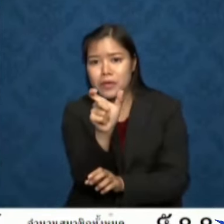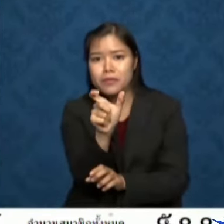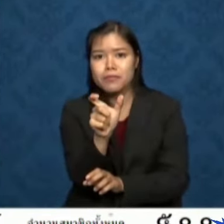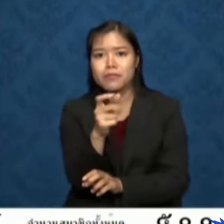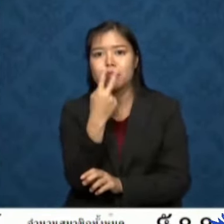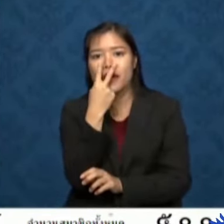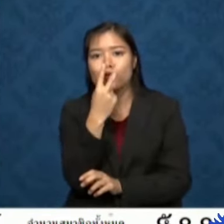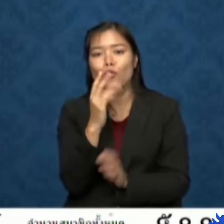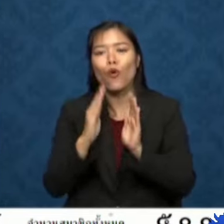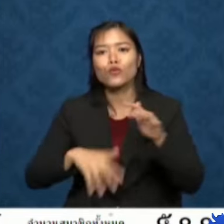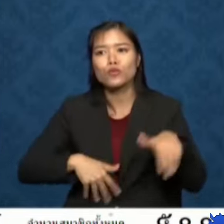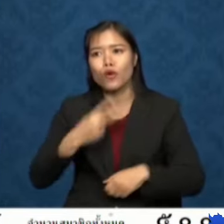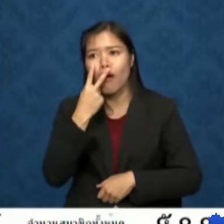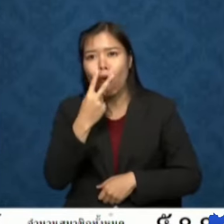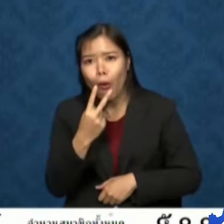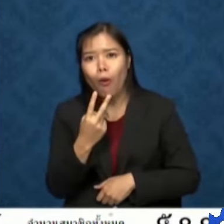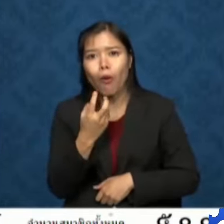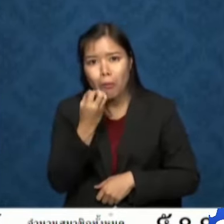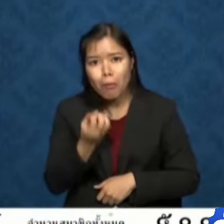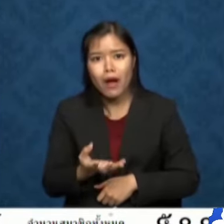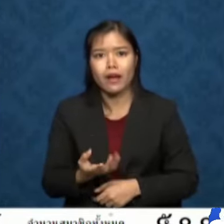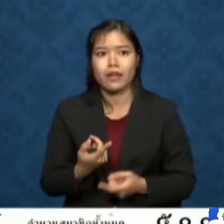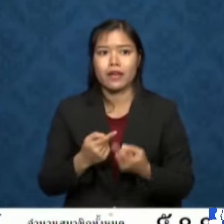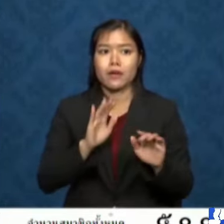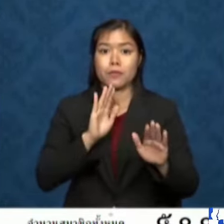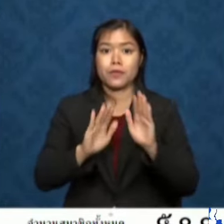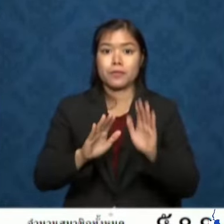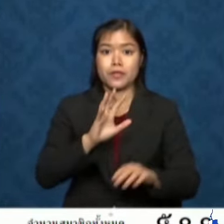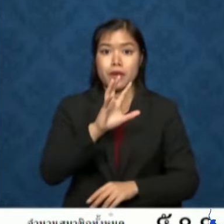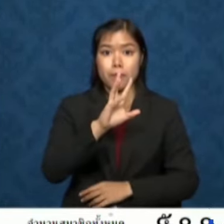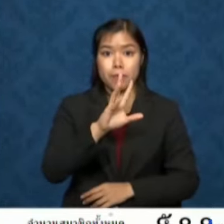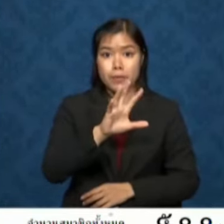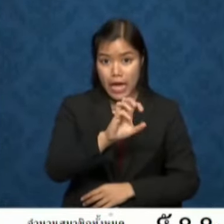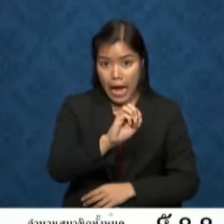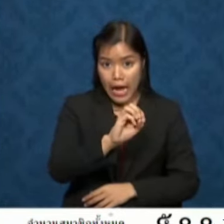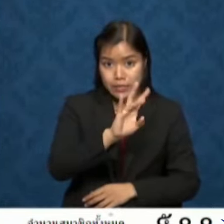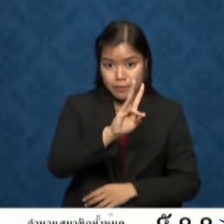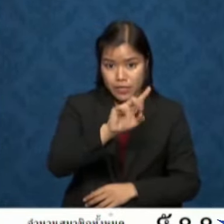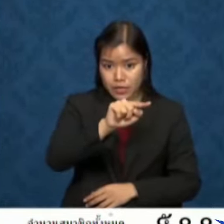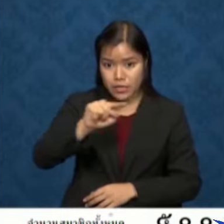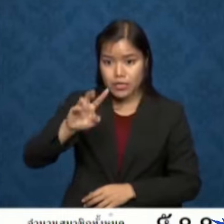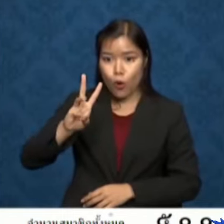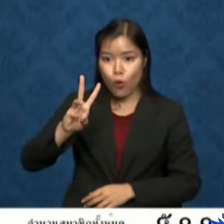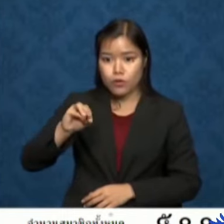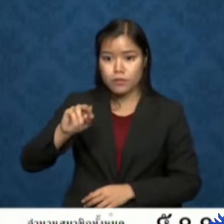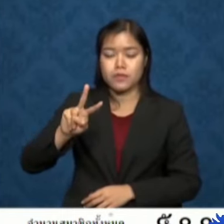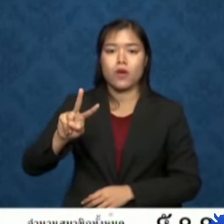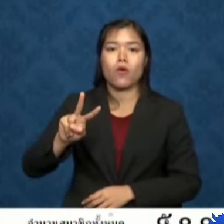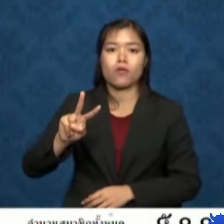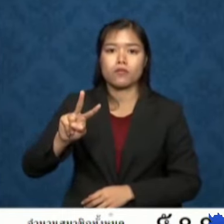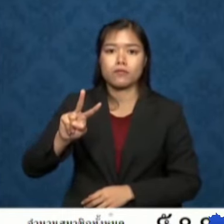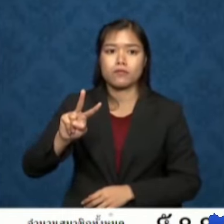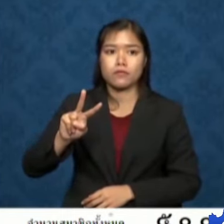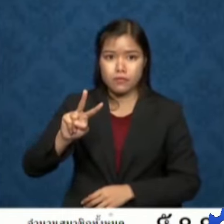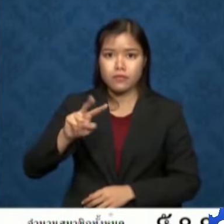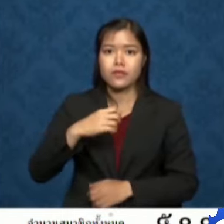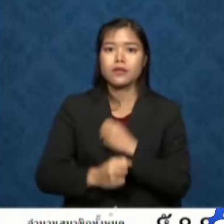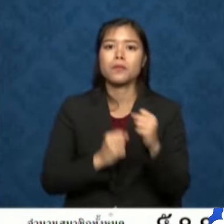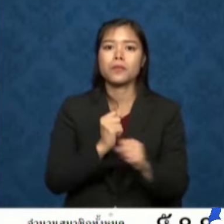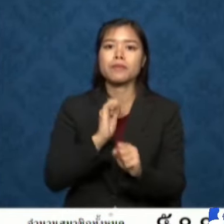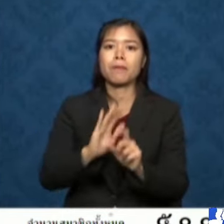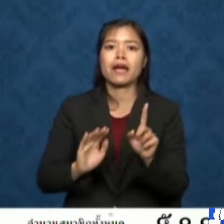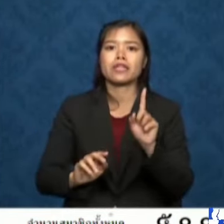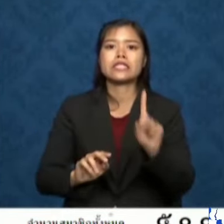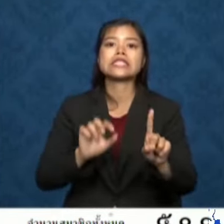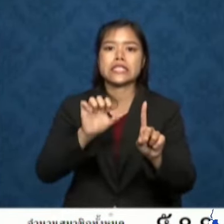หากพิจารณายอดเกณฑ์ทหารจากปี2557ถึง2562ที่อยู่ในระดับปีละประมาณ 100,000